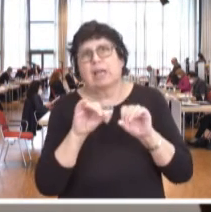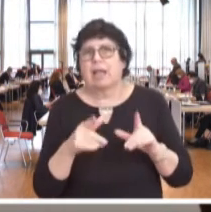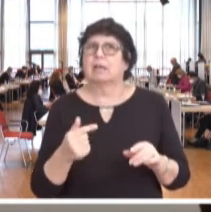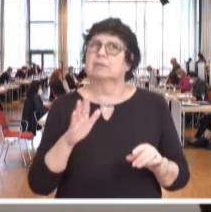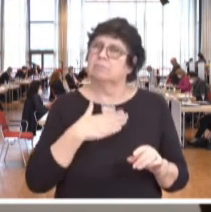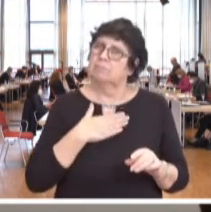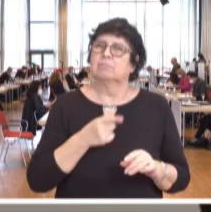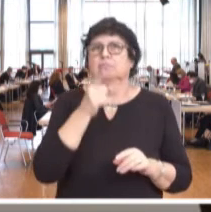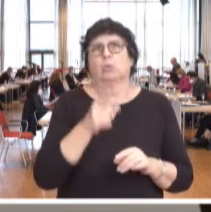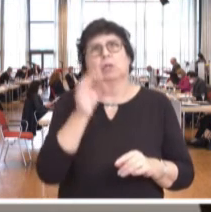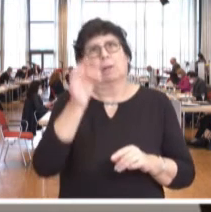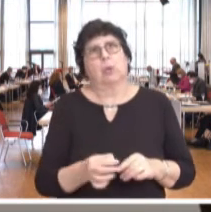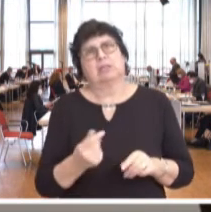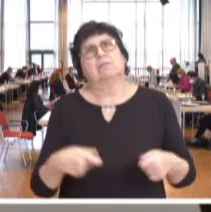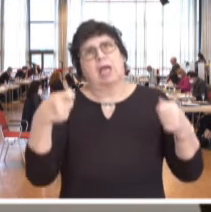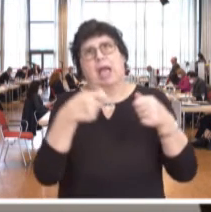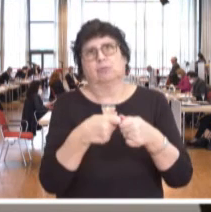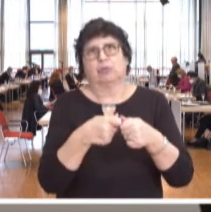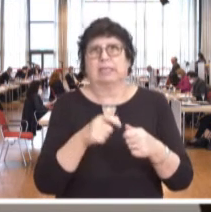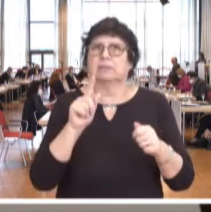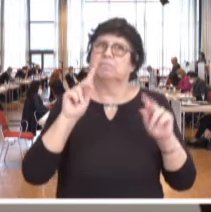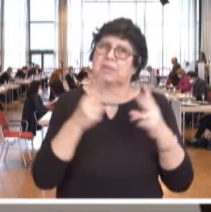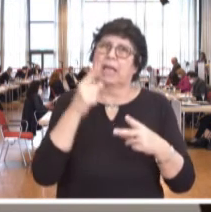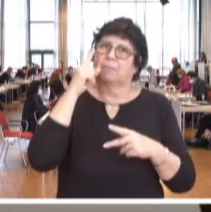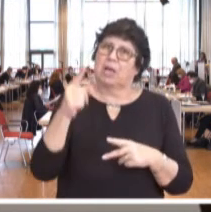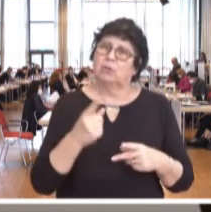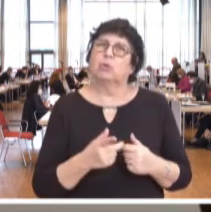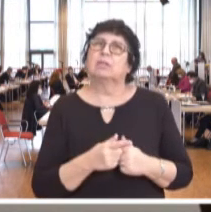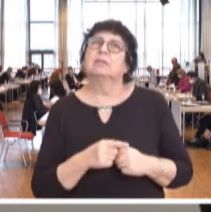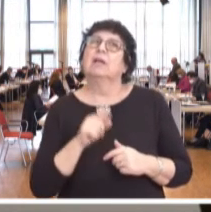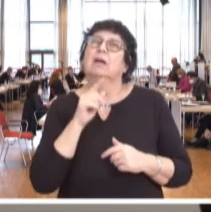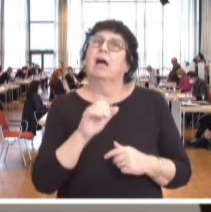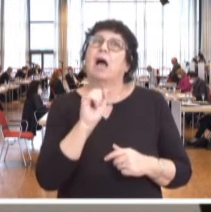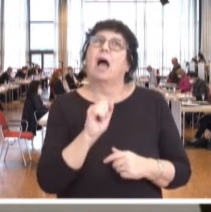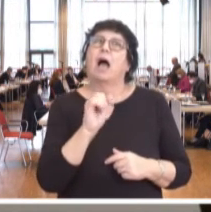ich mich 100% an, auch von beiden Gesichtspunkten. Die